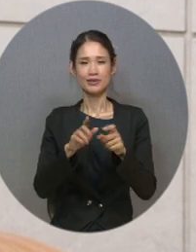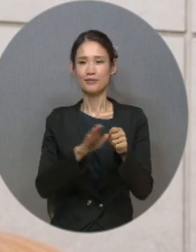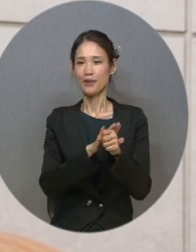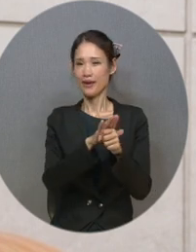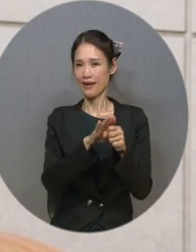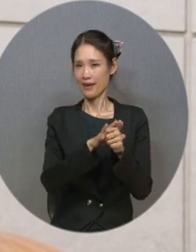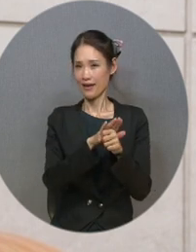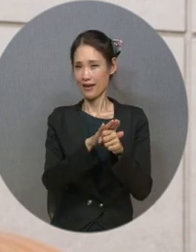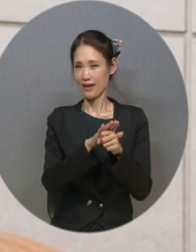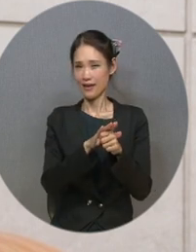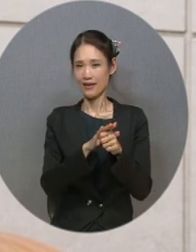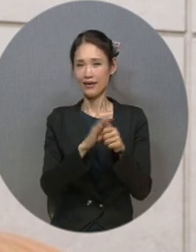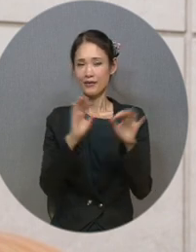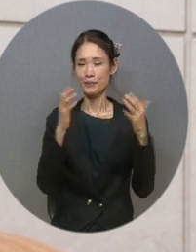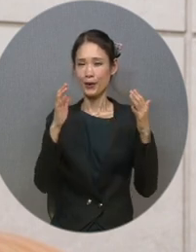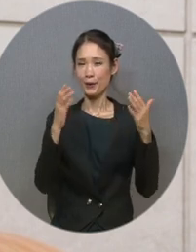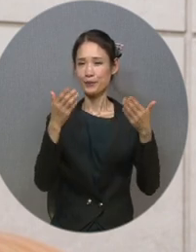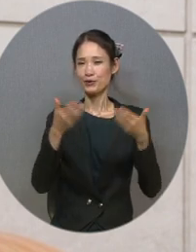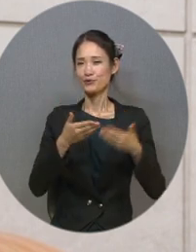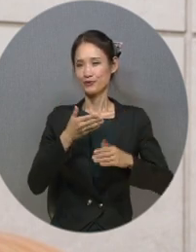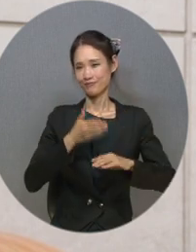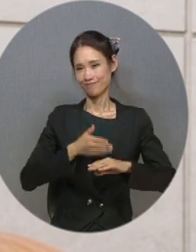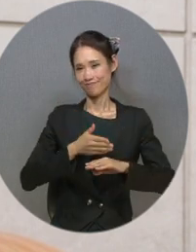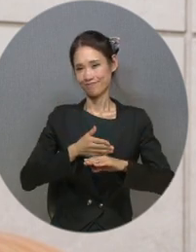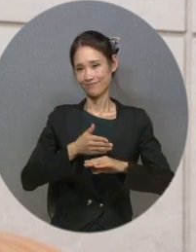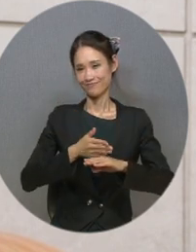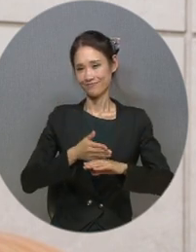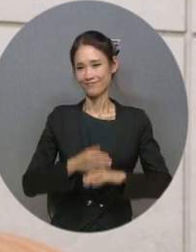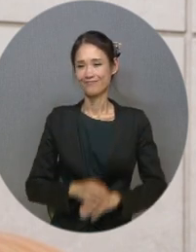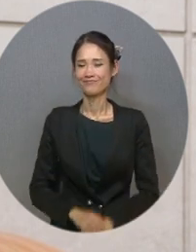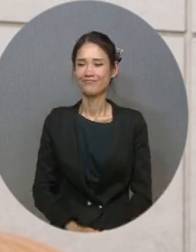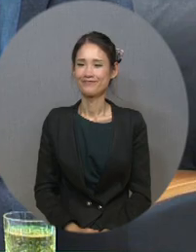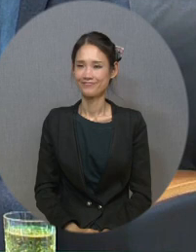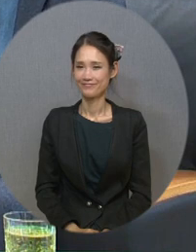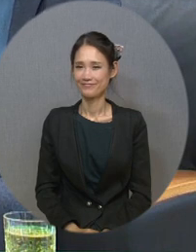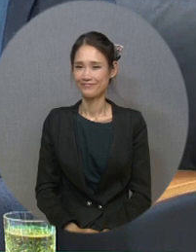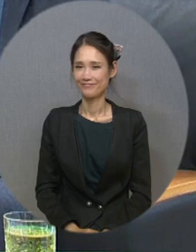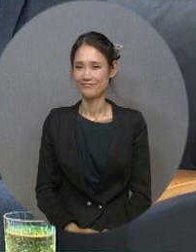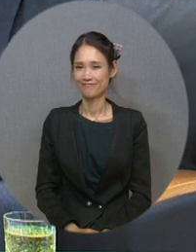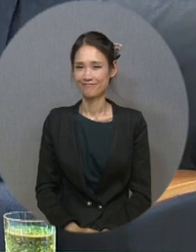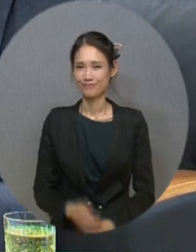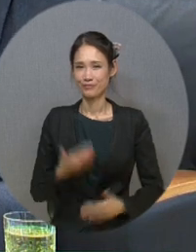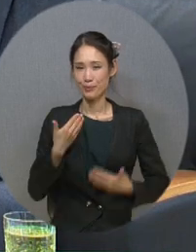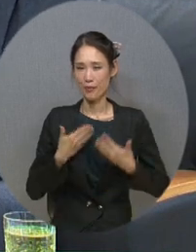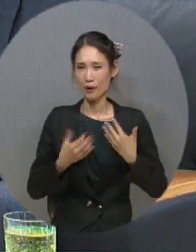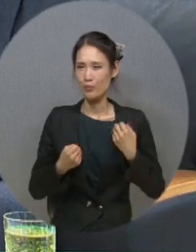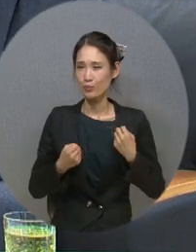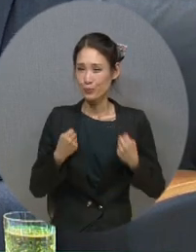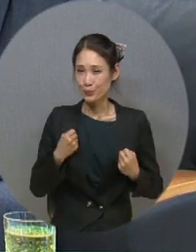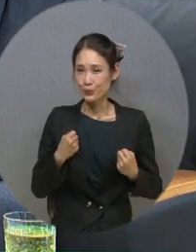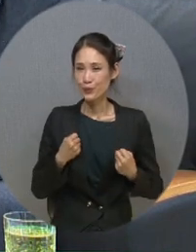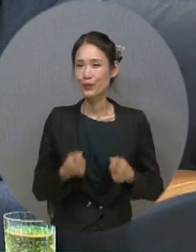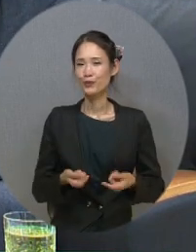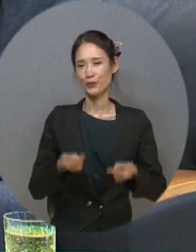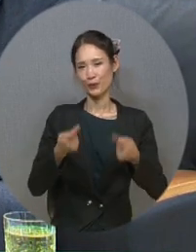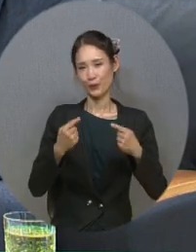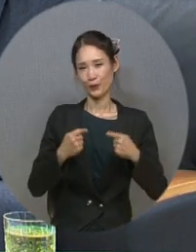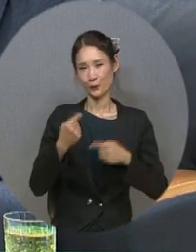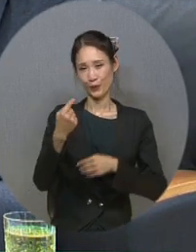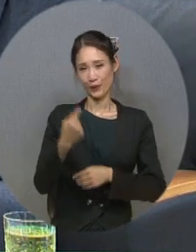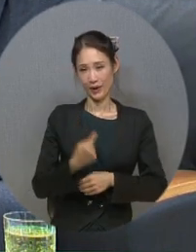애정 보내주시기를 바라겠습니다. 감사합니다. 예, 바쁘신데도 불구하고 이렇게 출연해